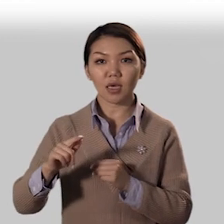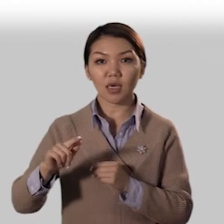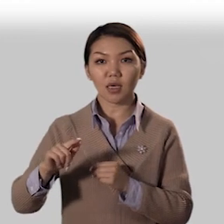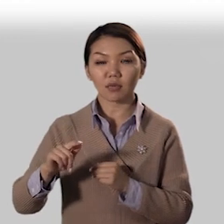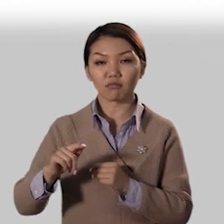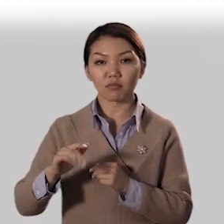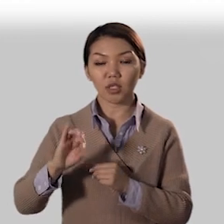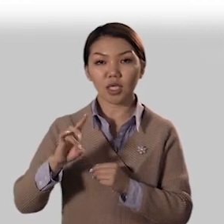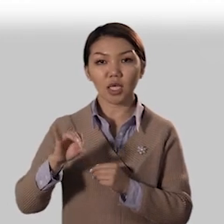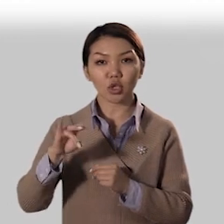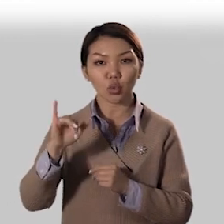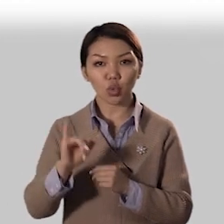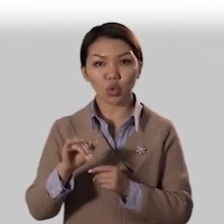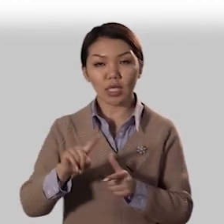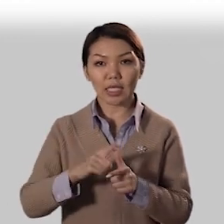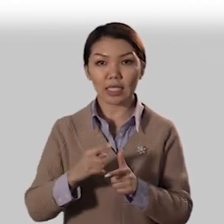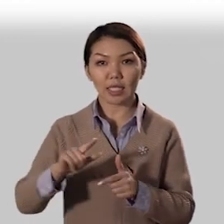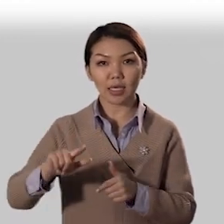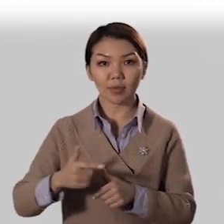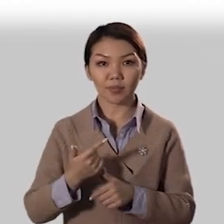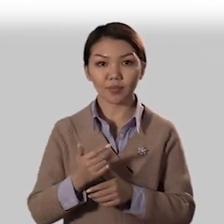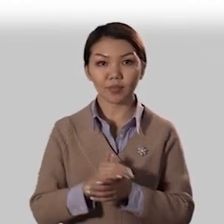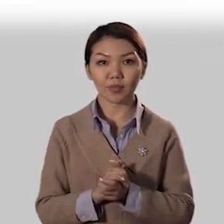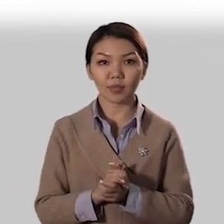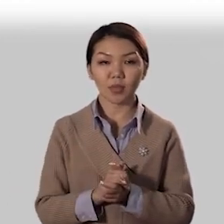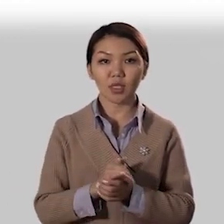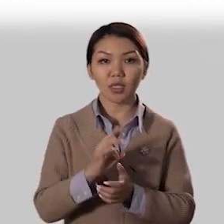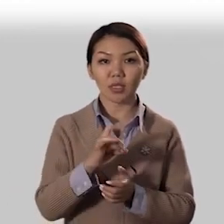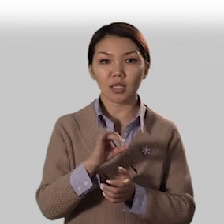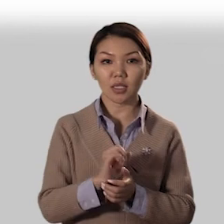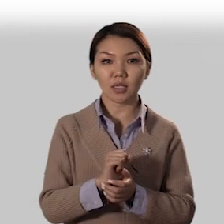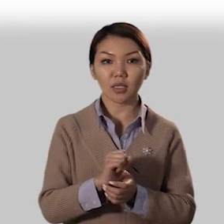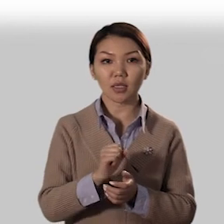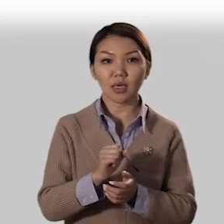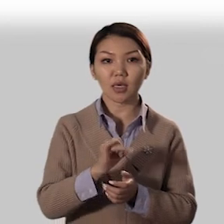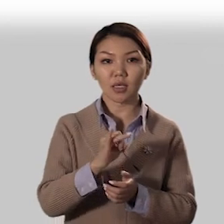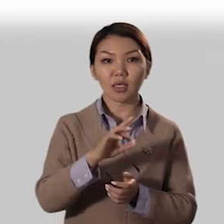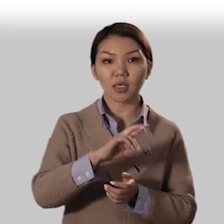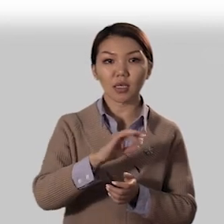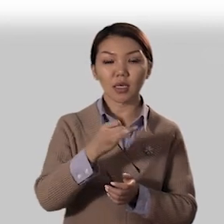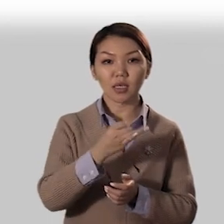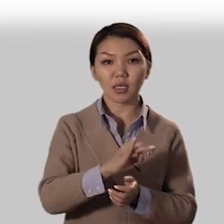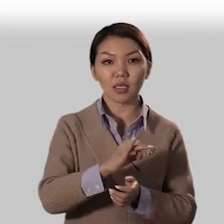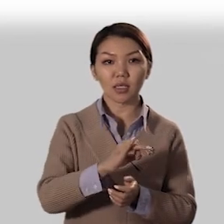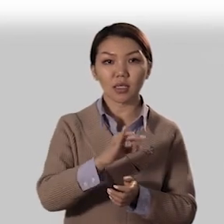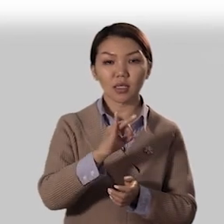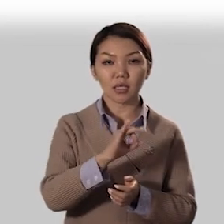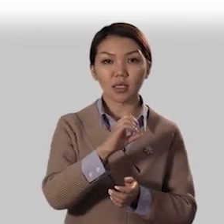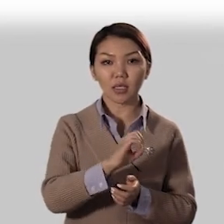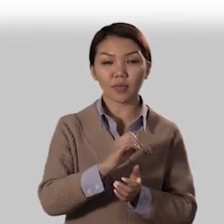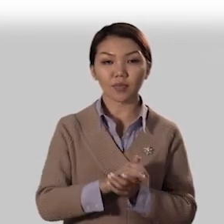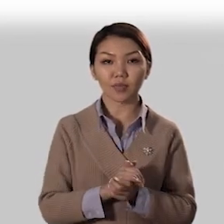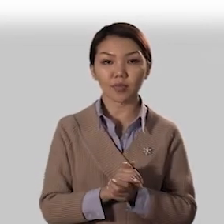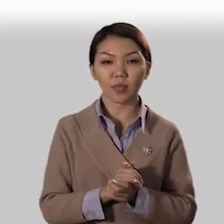склонение существительных на ия и и я сюда относятся